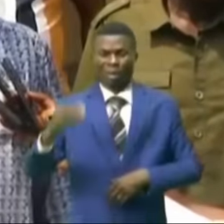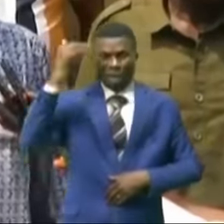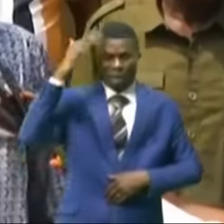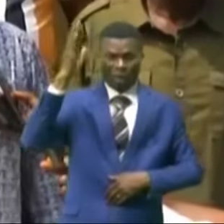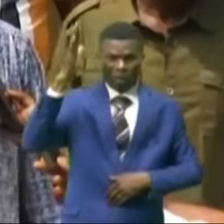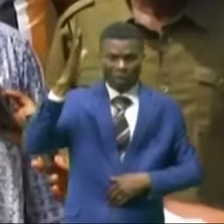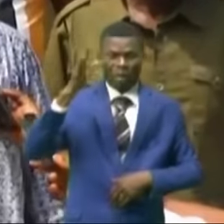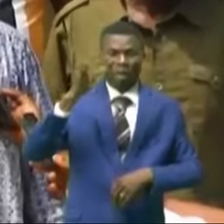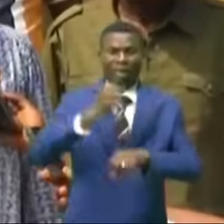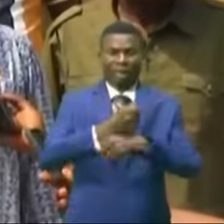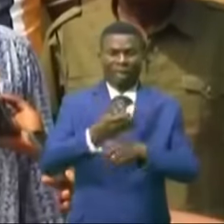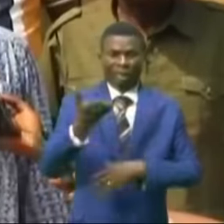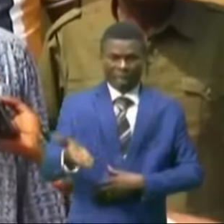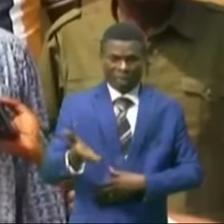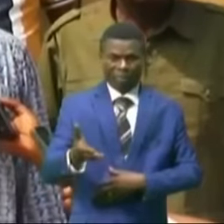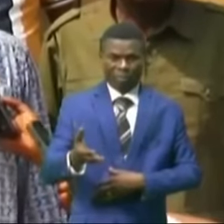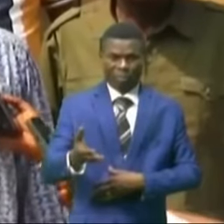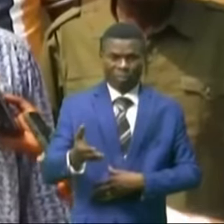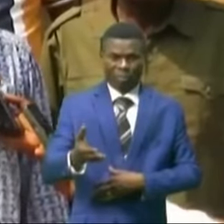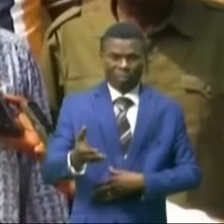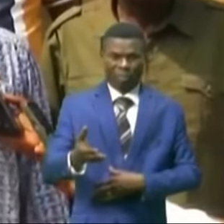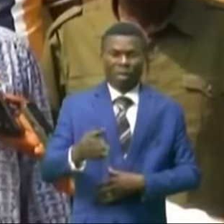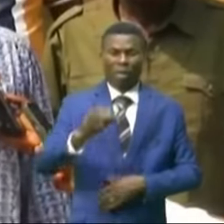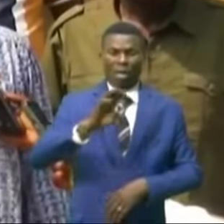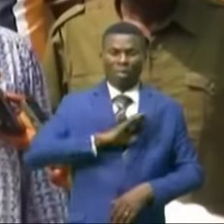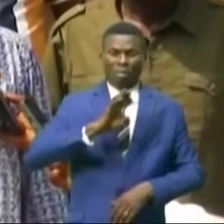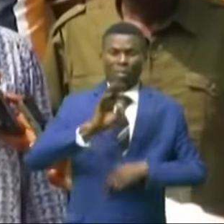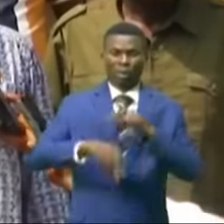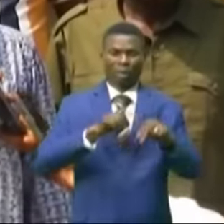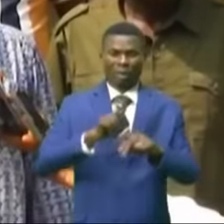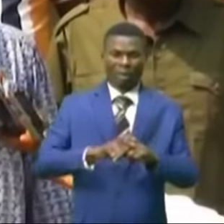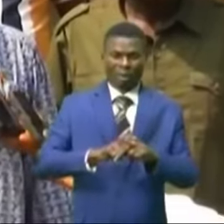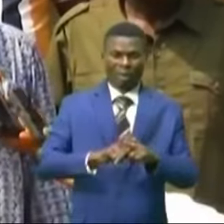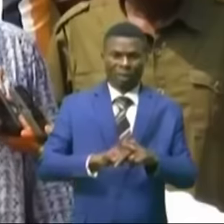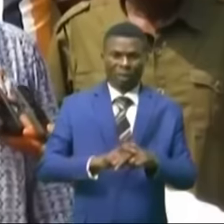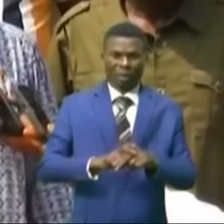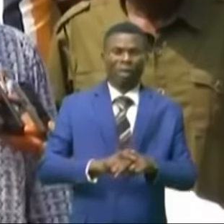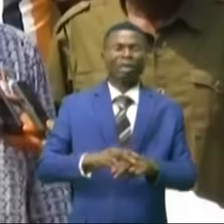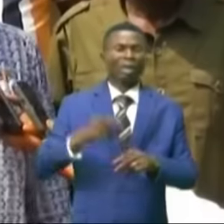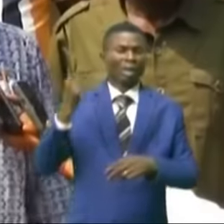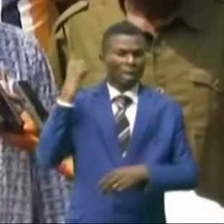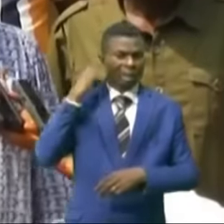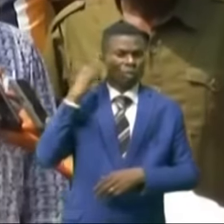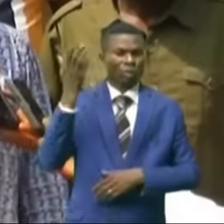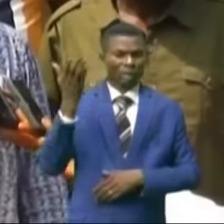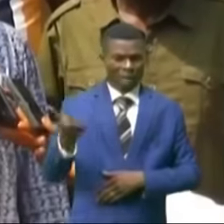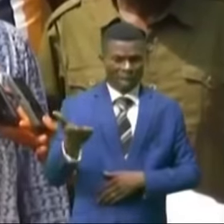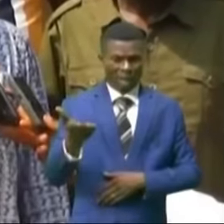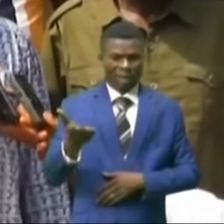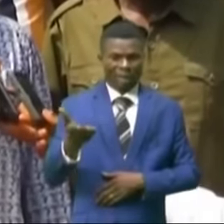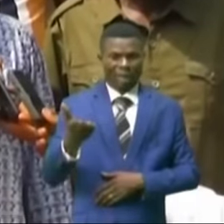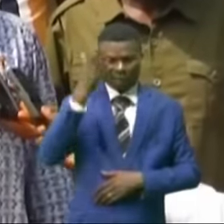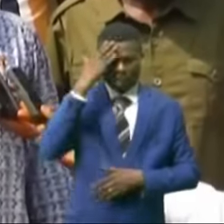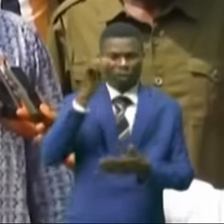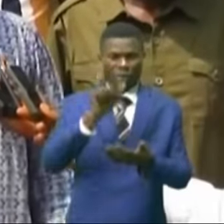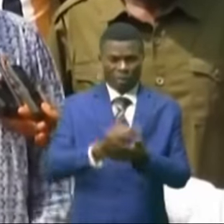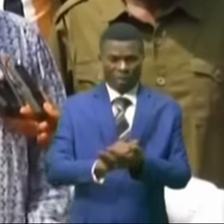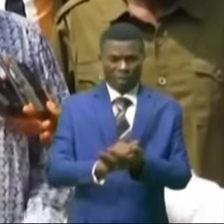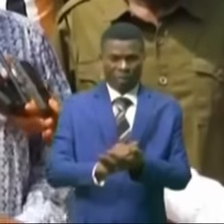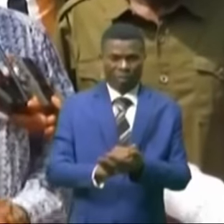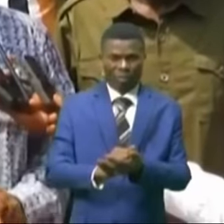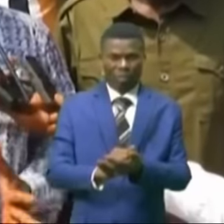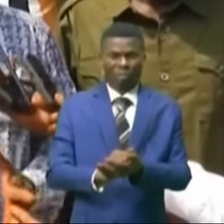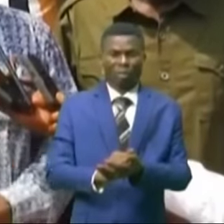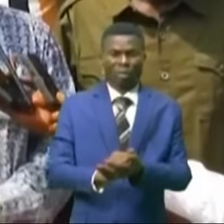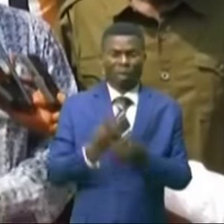été installé. Le VPM de l'intérieur a été suffisamment informé. Et par